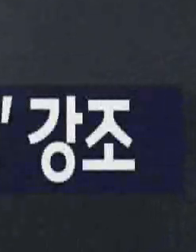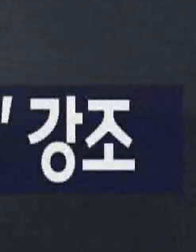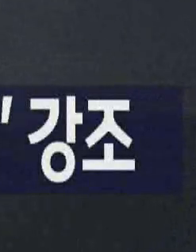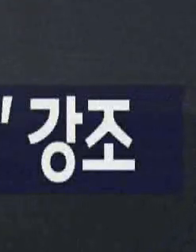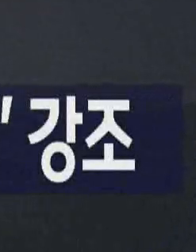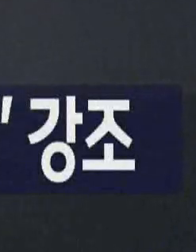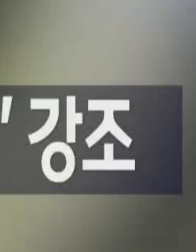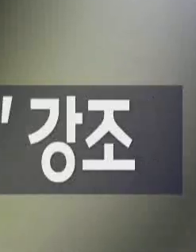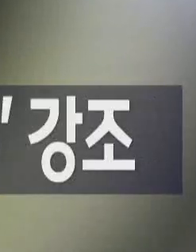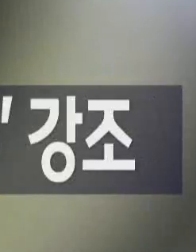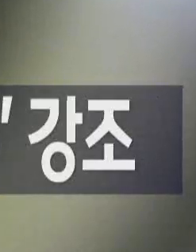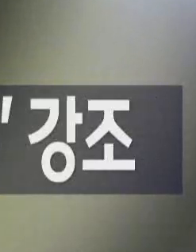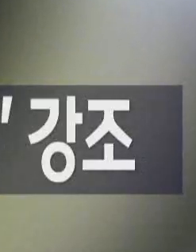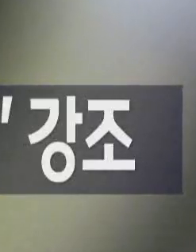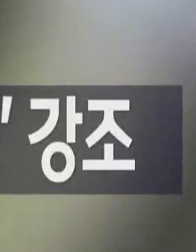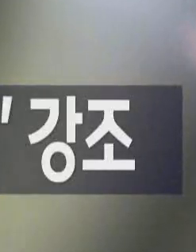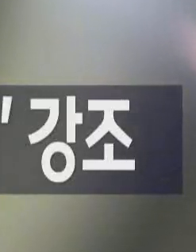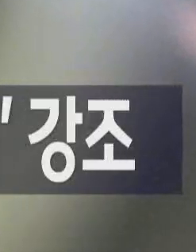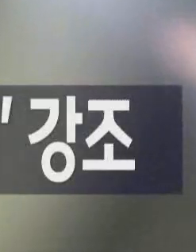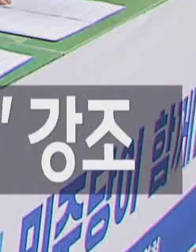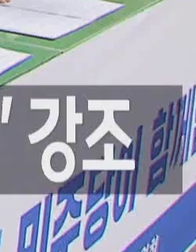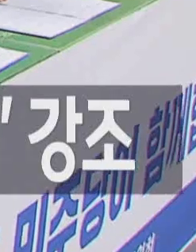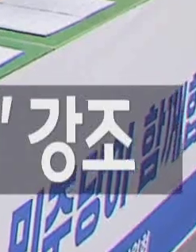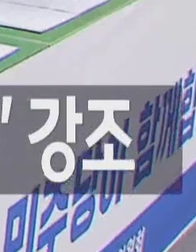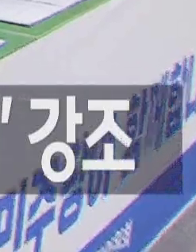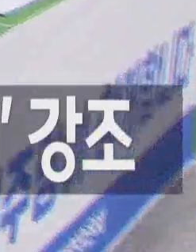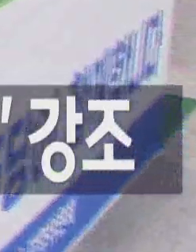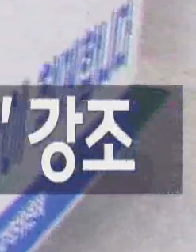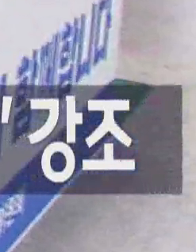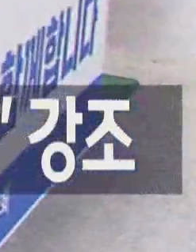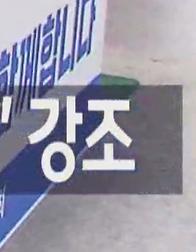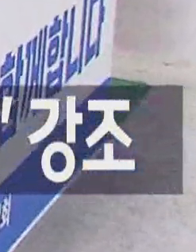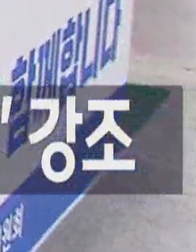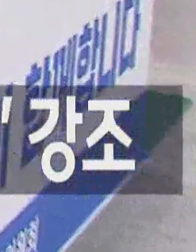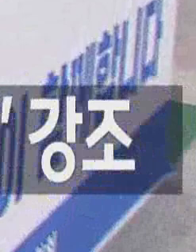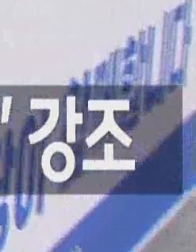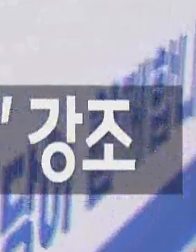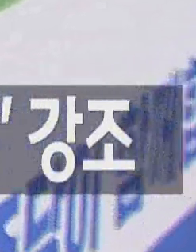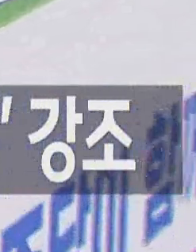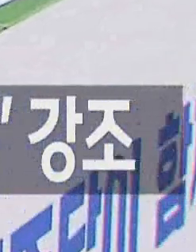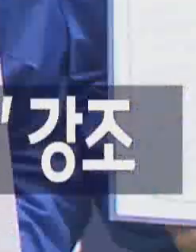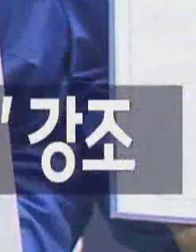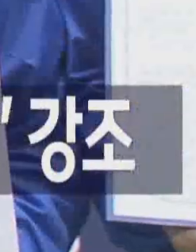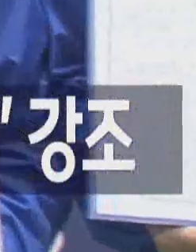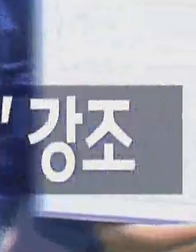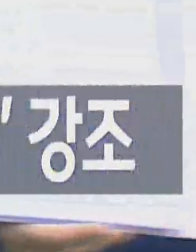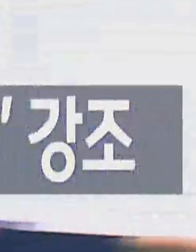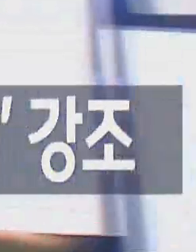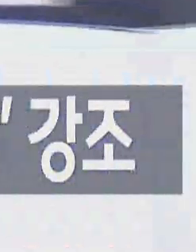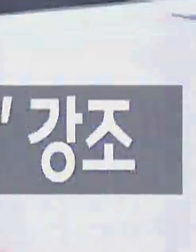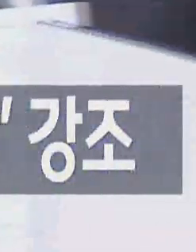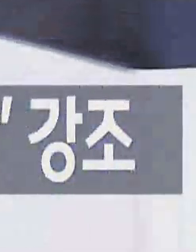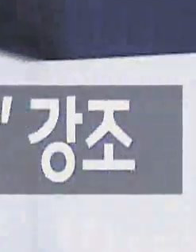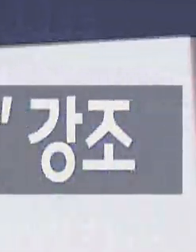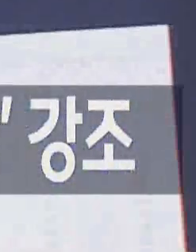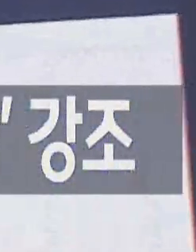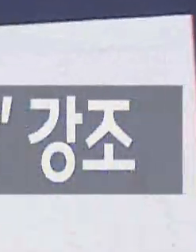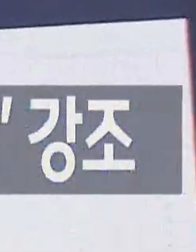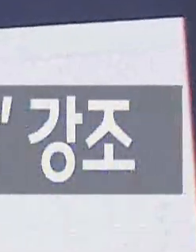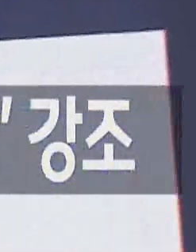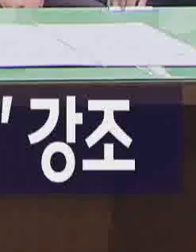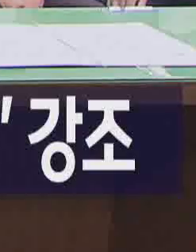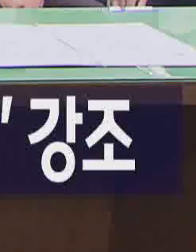민주당 내 경선 파동이 곳곳에서 터져나오고 있지만 광양 지역은 상대적으로 잡음이 적습니다. 최근 세 차례 시장